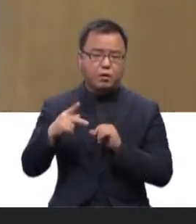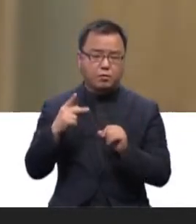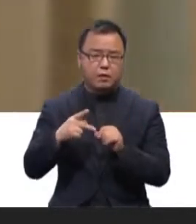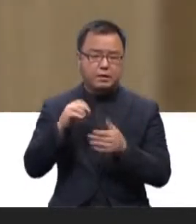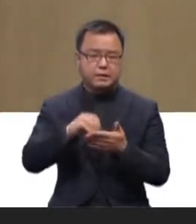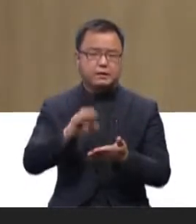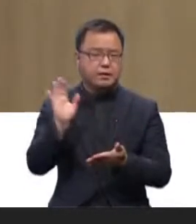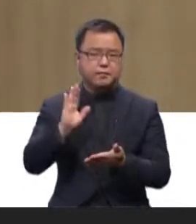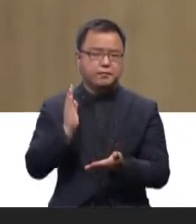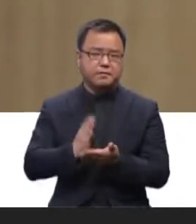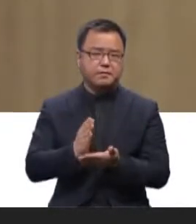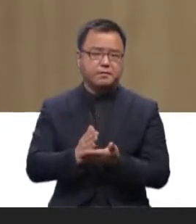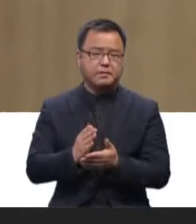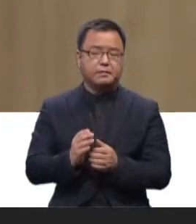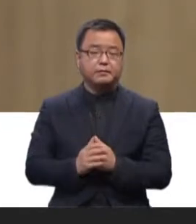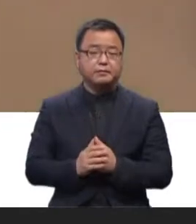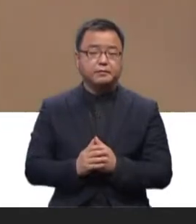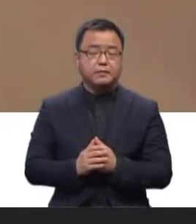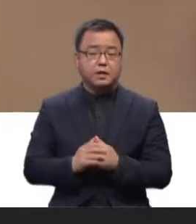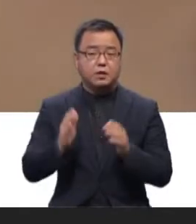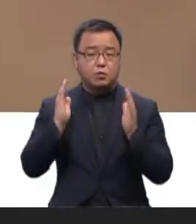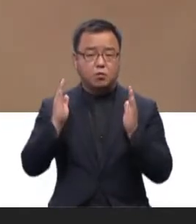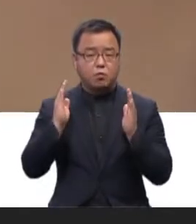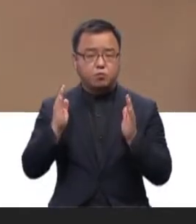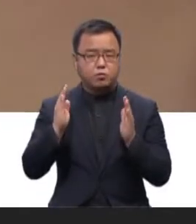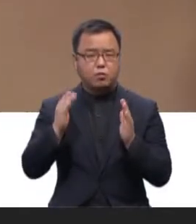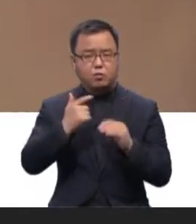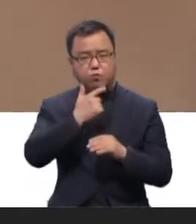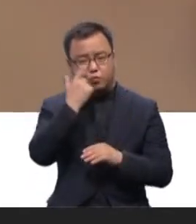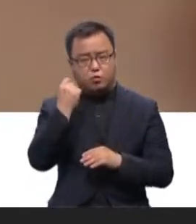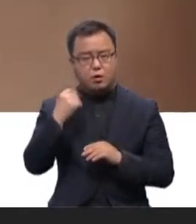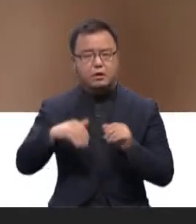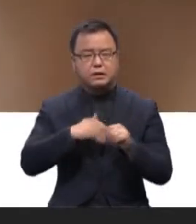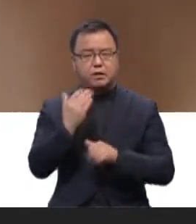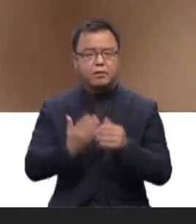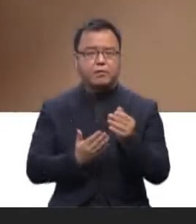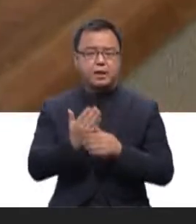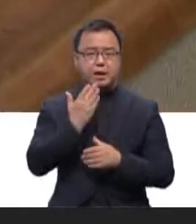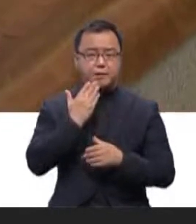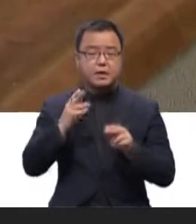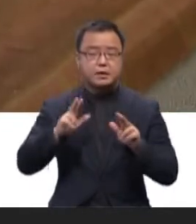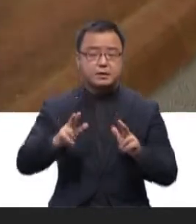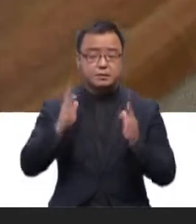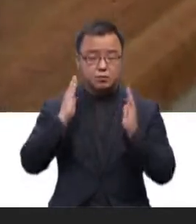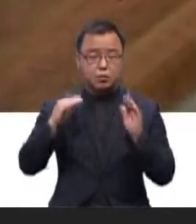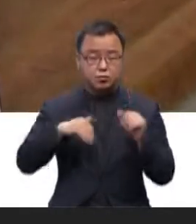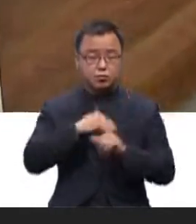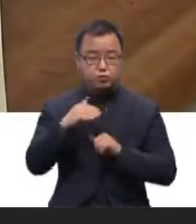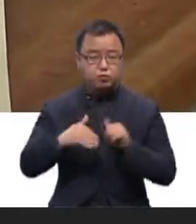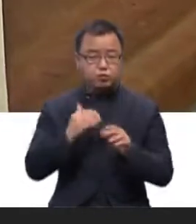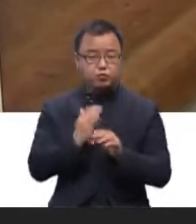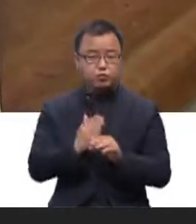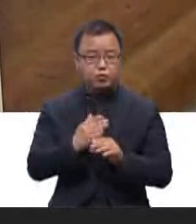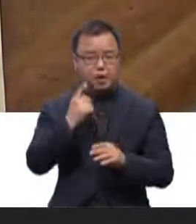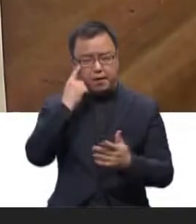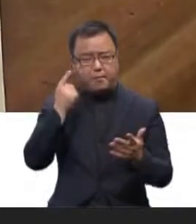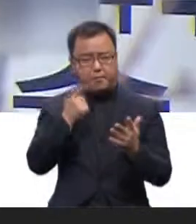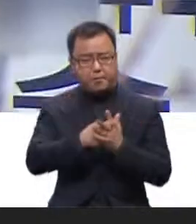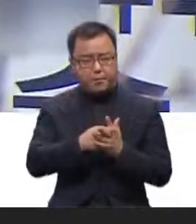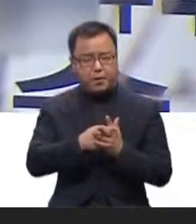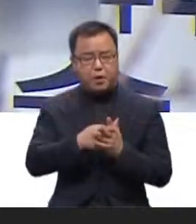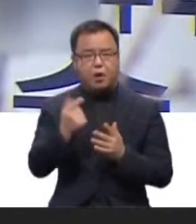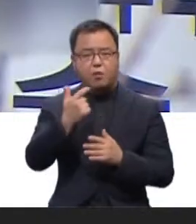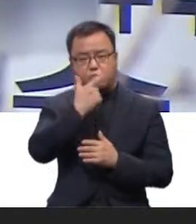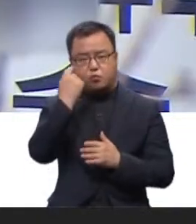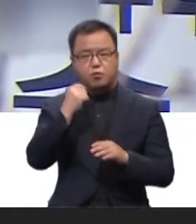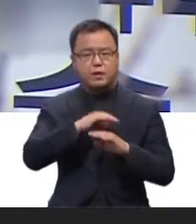것 같고요. 아무래도 학습 공백이 예상되는 이런 상황에서 자녀의 현재 학업 상태를 잘 파악하고 예. 공백을 메꾸는